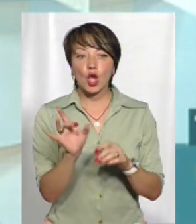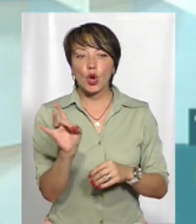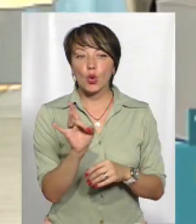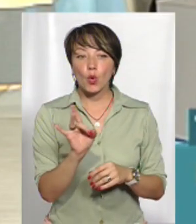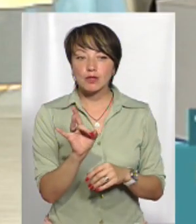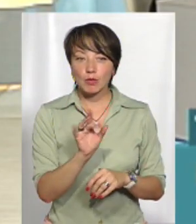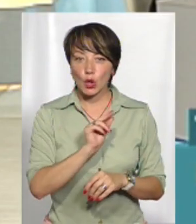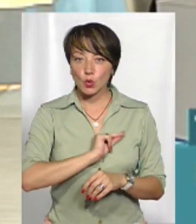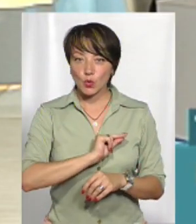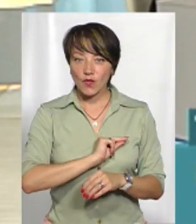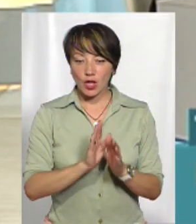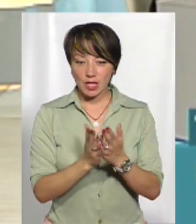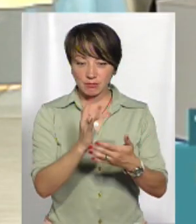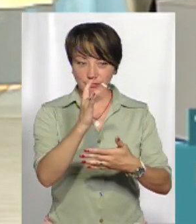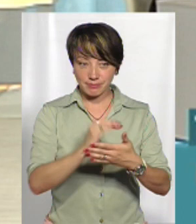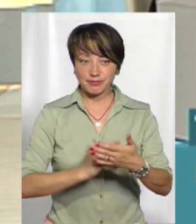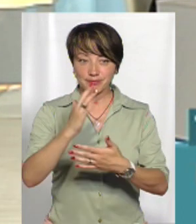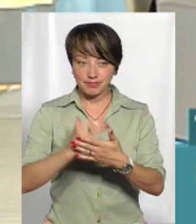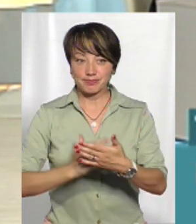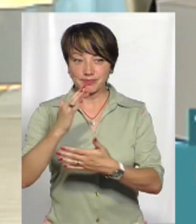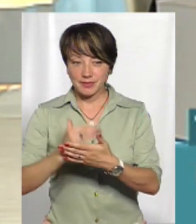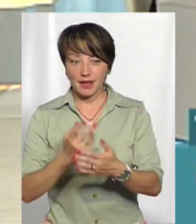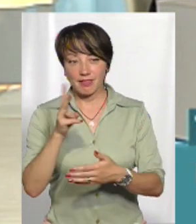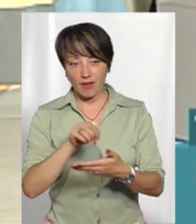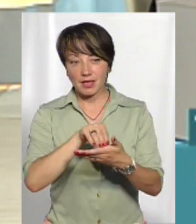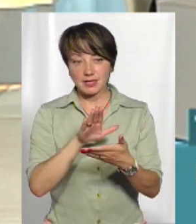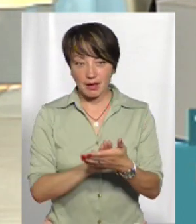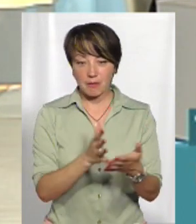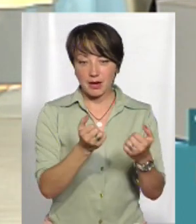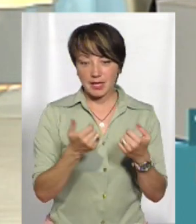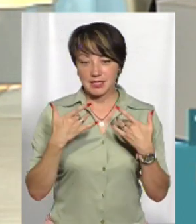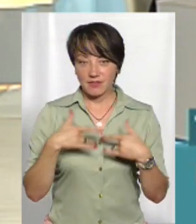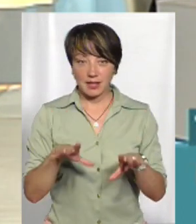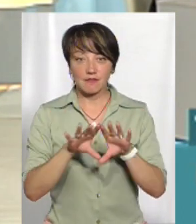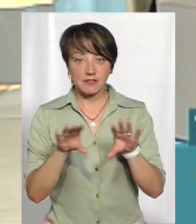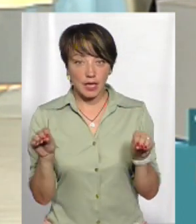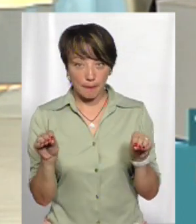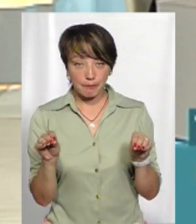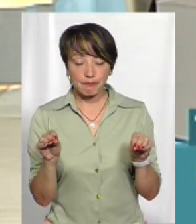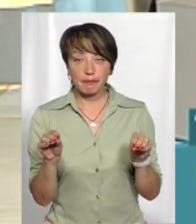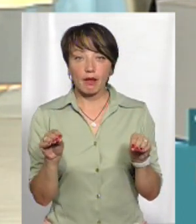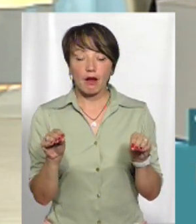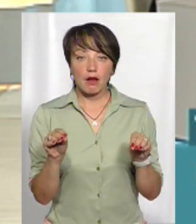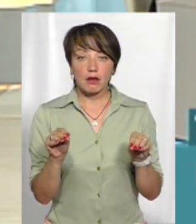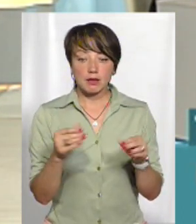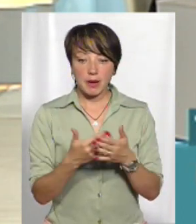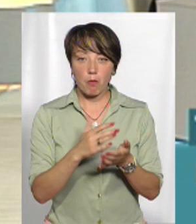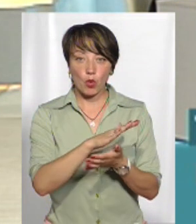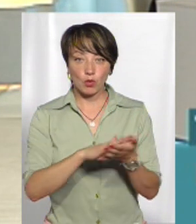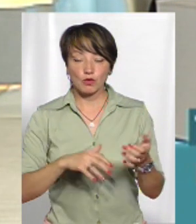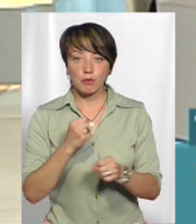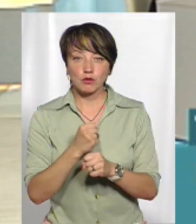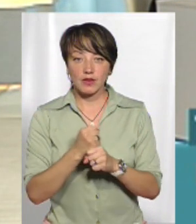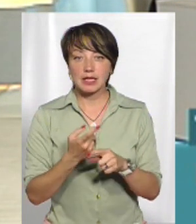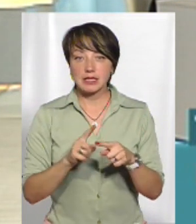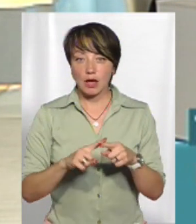розмір трудової книжки, скільки там записів, розумієте? Якщо там два записи прийняті на роботу і продовжує працювати до виходу на